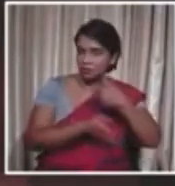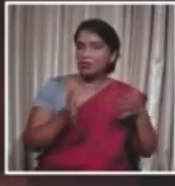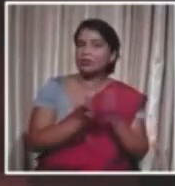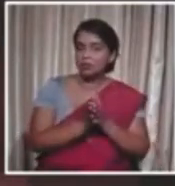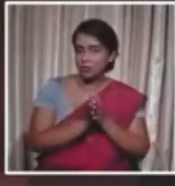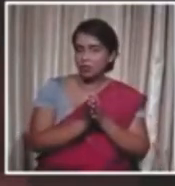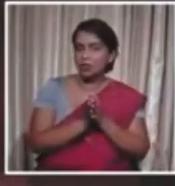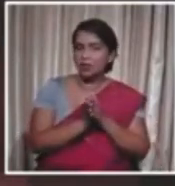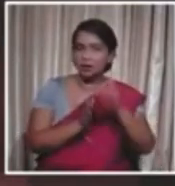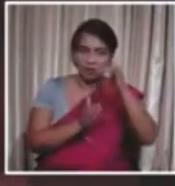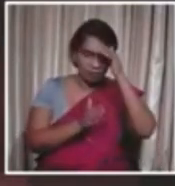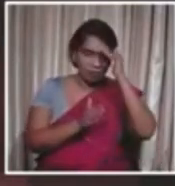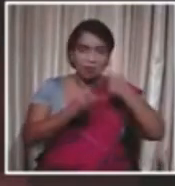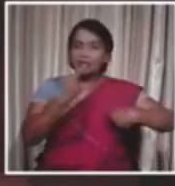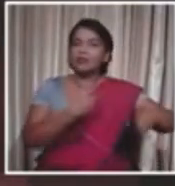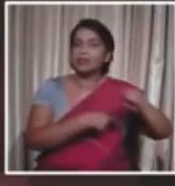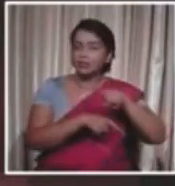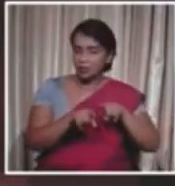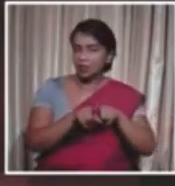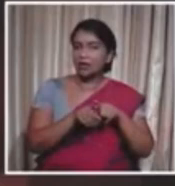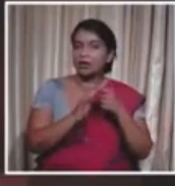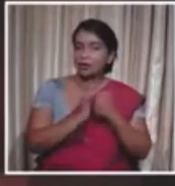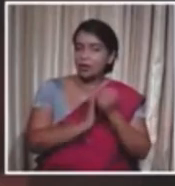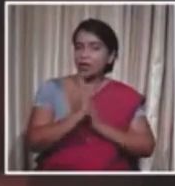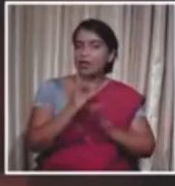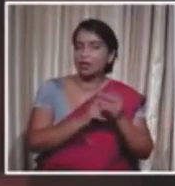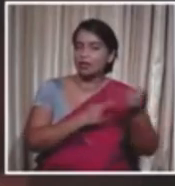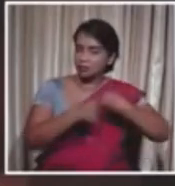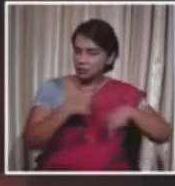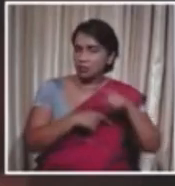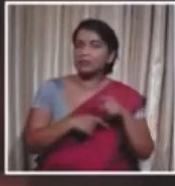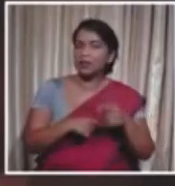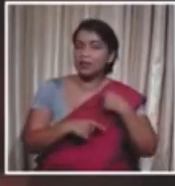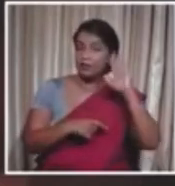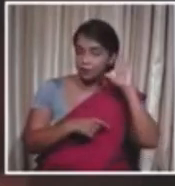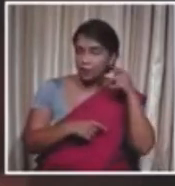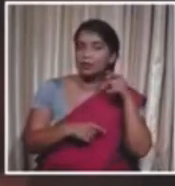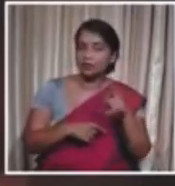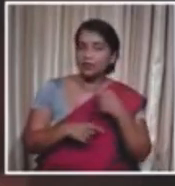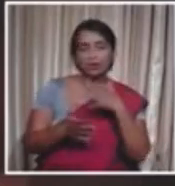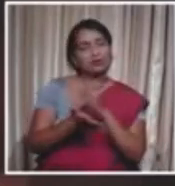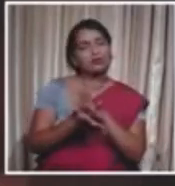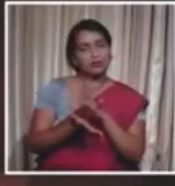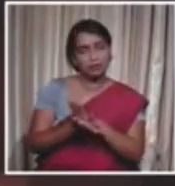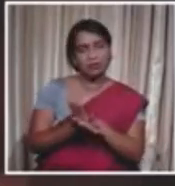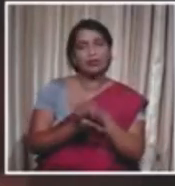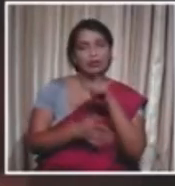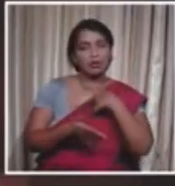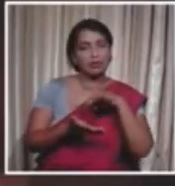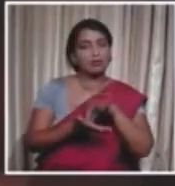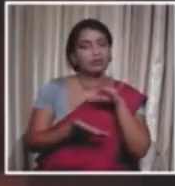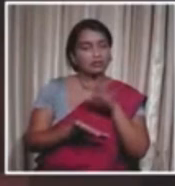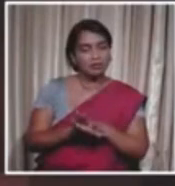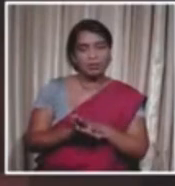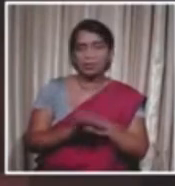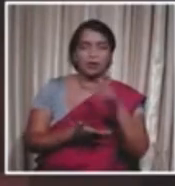අපේ නායකකාරකාදීන් ගරු මැති ඇමතිතුමන්ලා සියලු දෙනාත් විශේෂයෙන්ම අපි සතුටු වෙනවා ඒ ගත්ත තීන්දුව ගැන